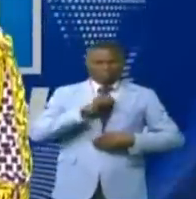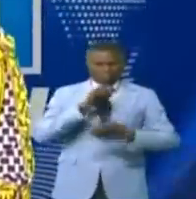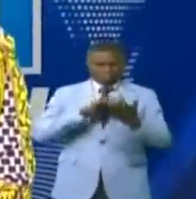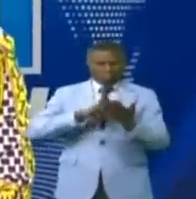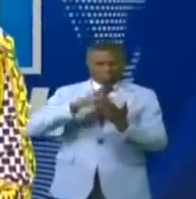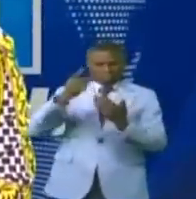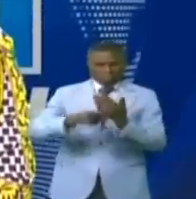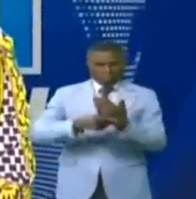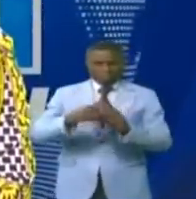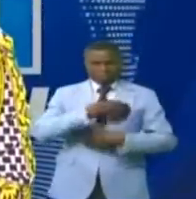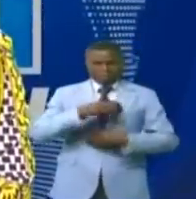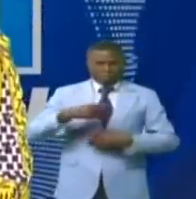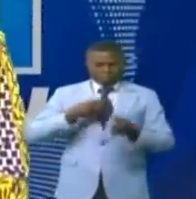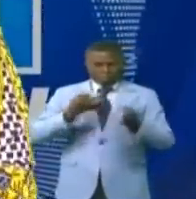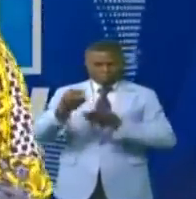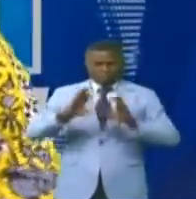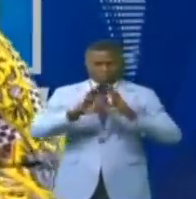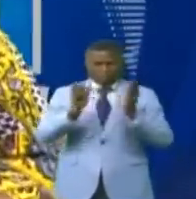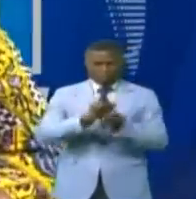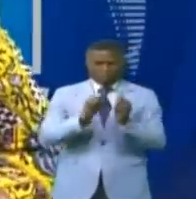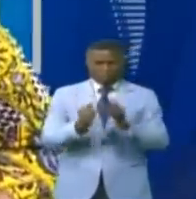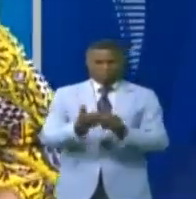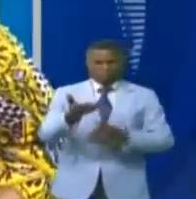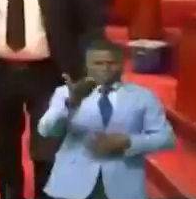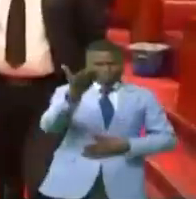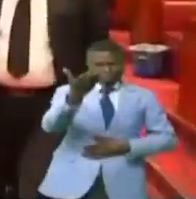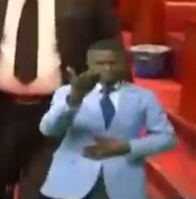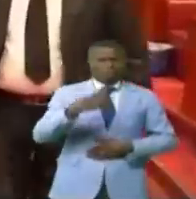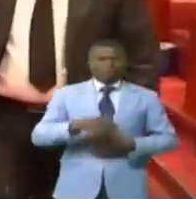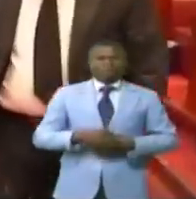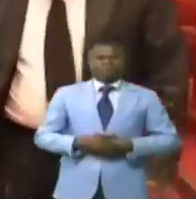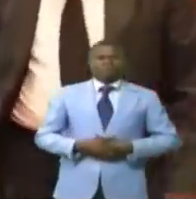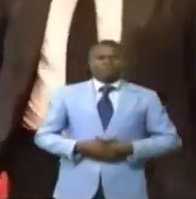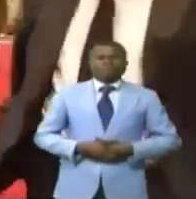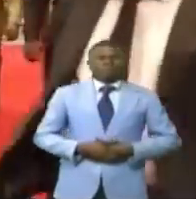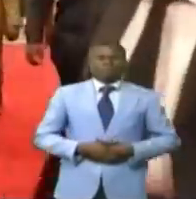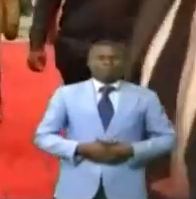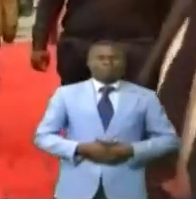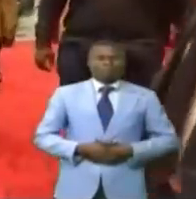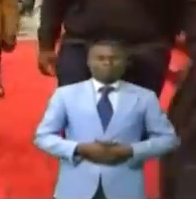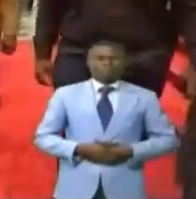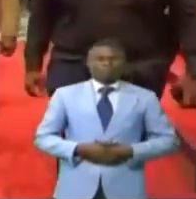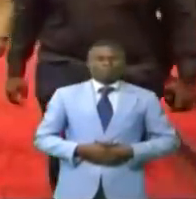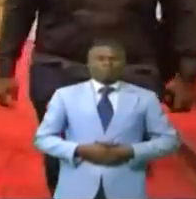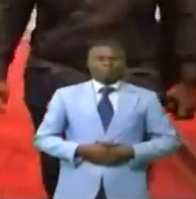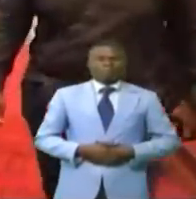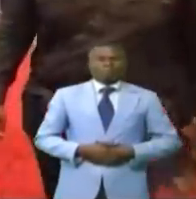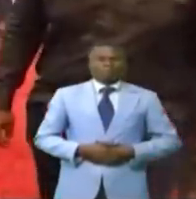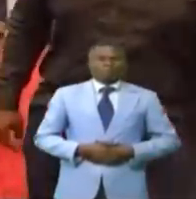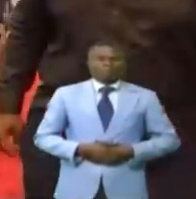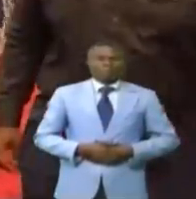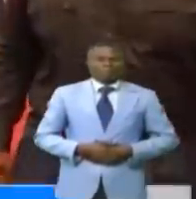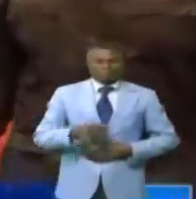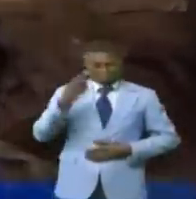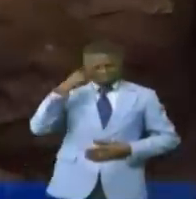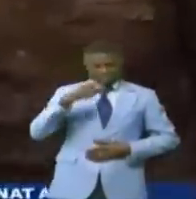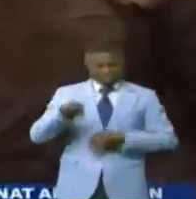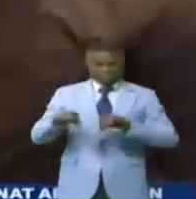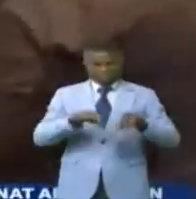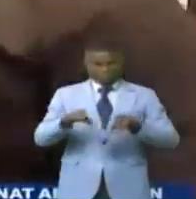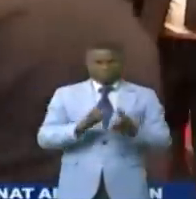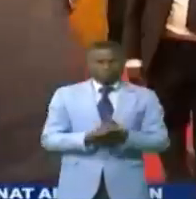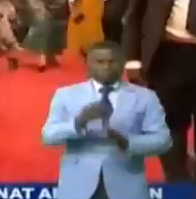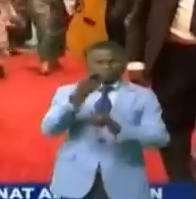Sandra Nyangita Bogelor Kimpianga, Denis Kungi. Ils auront du pain sur la planche pour cette session ordinaire